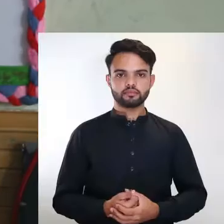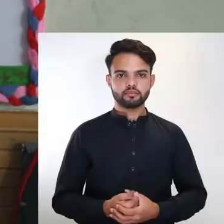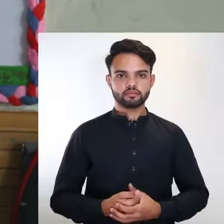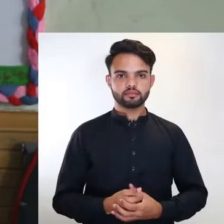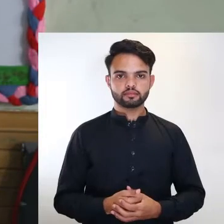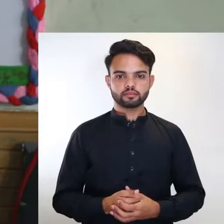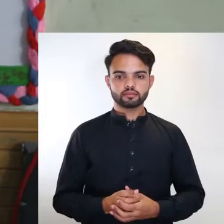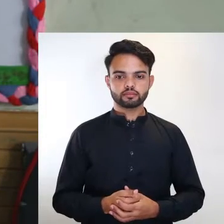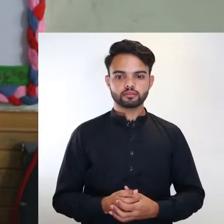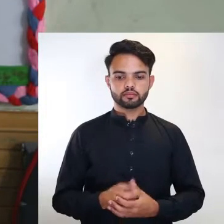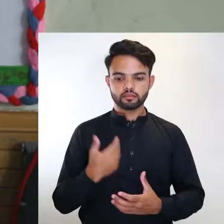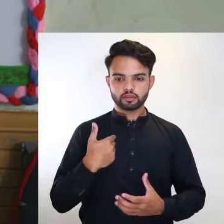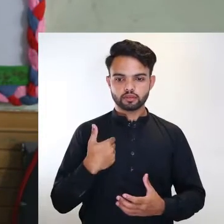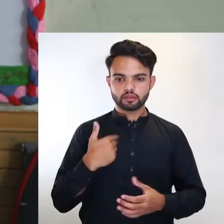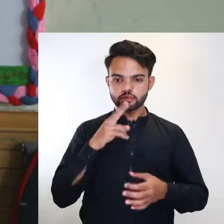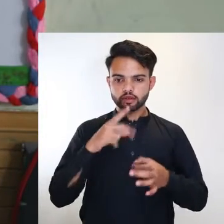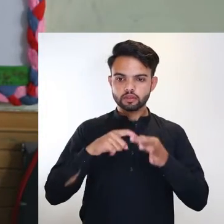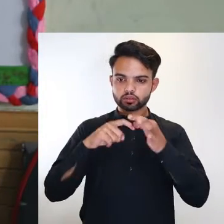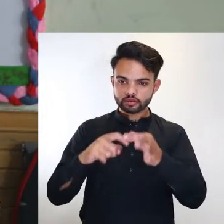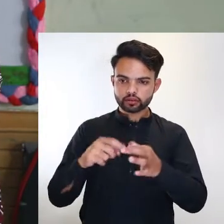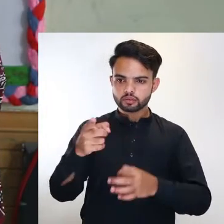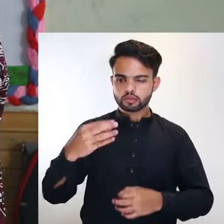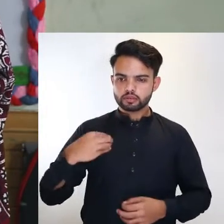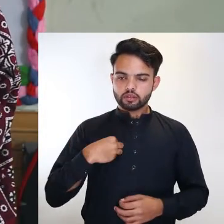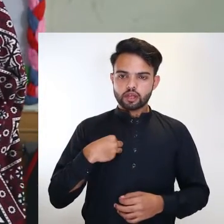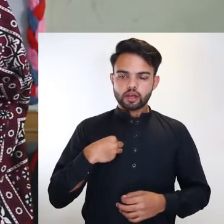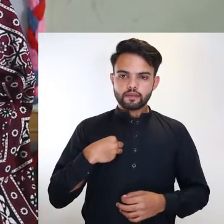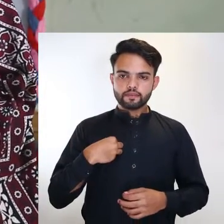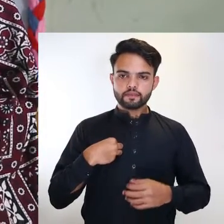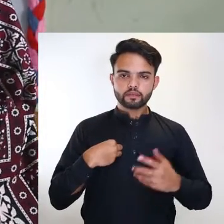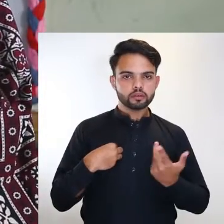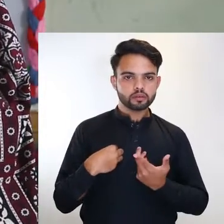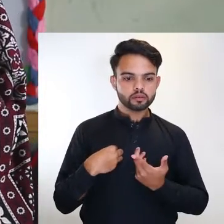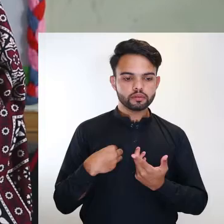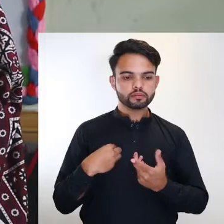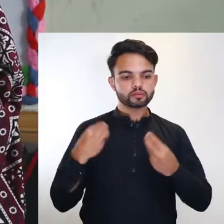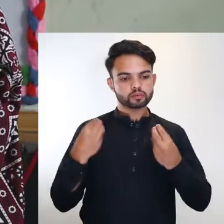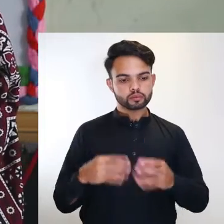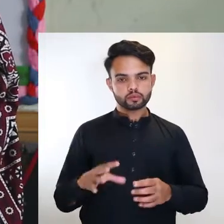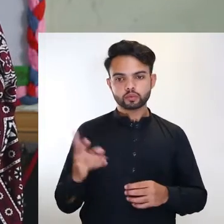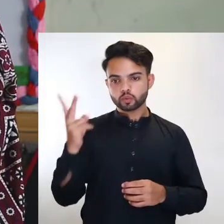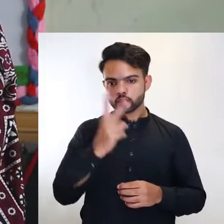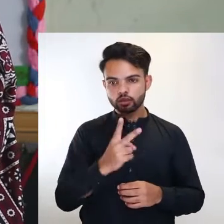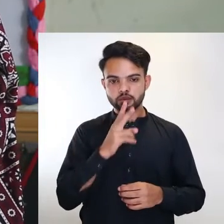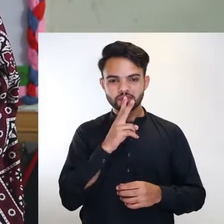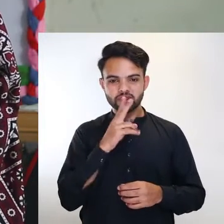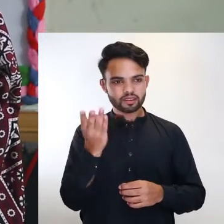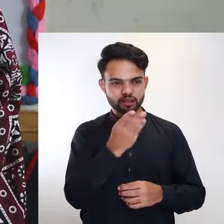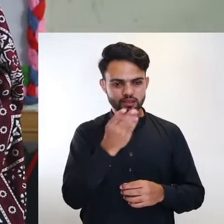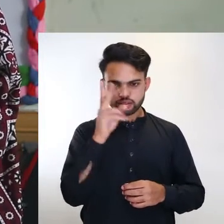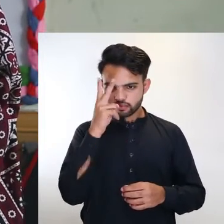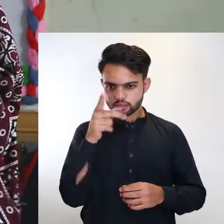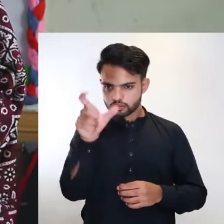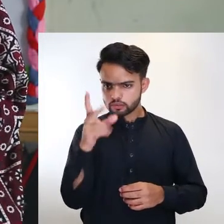जब हम एक दूसरे से बात करते हैं तो उसे अंग्रेजी में कम्युनिकेशन कहते हैं, और जब दूसरा बंदा बात को समझने के